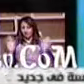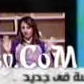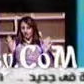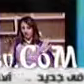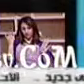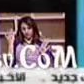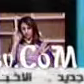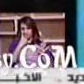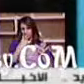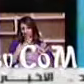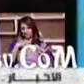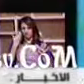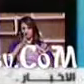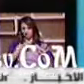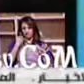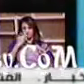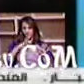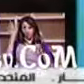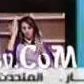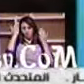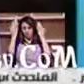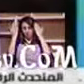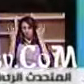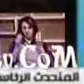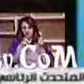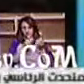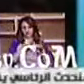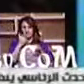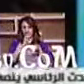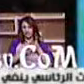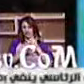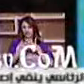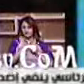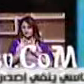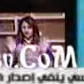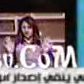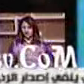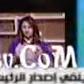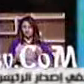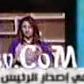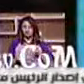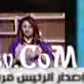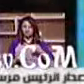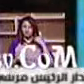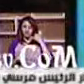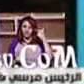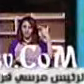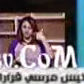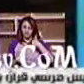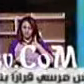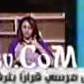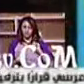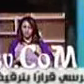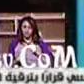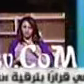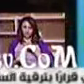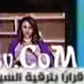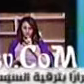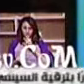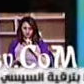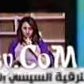بيروحوا وكفانا مصابين وضحايا انا الاوان معانا التليفون الزميل الزميل محمد العتر مراسل